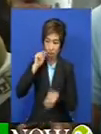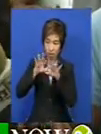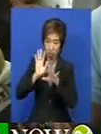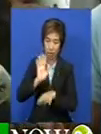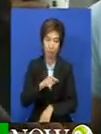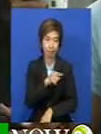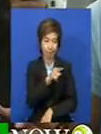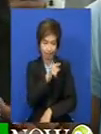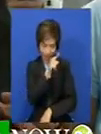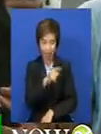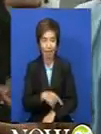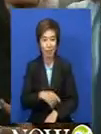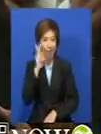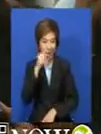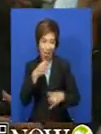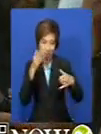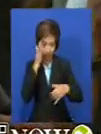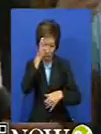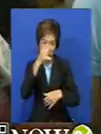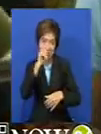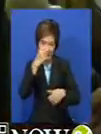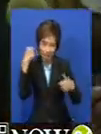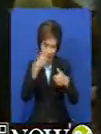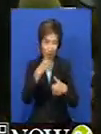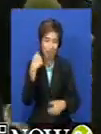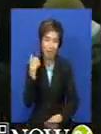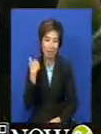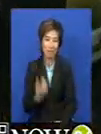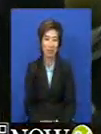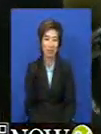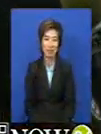ทั้งวันเนี่ยต้องจอดต่อยกับนักข่าวแล้วเนี่ยโอเค